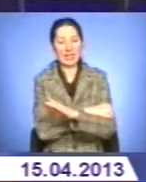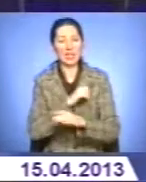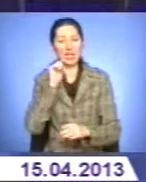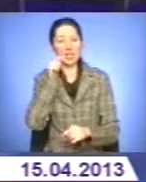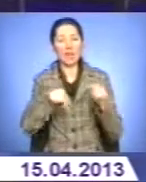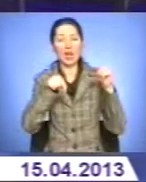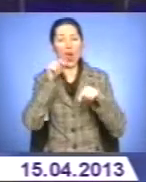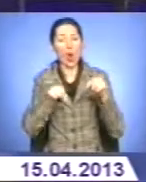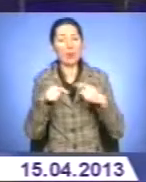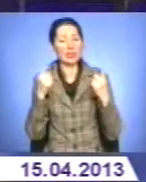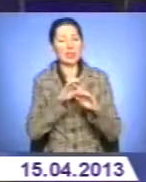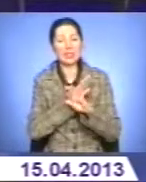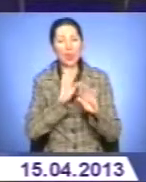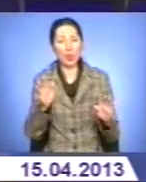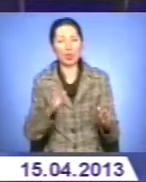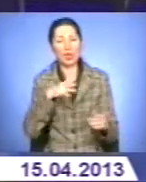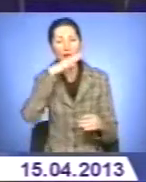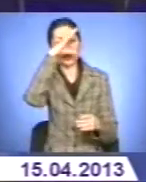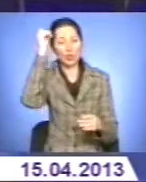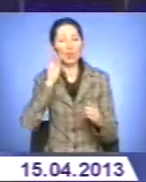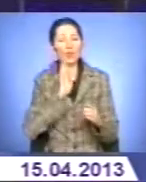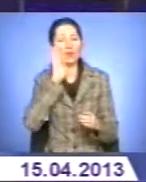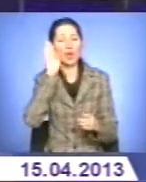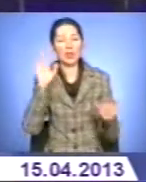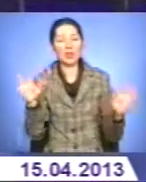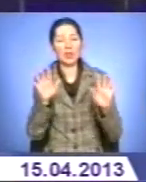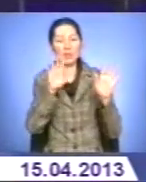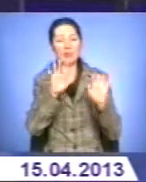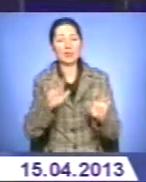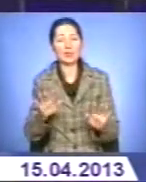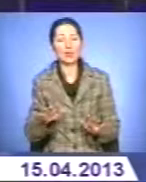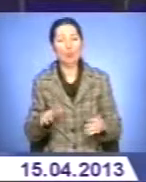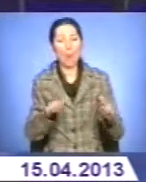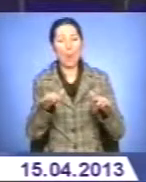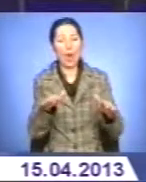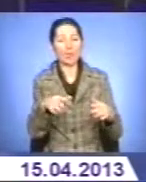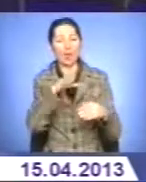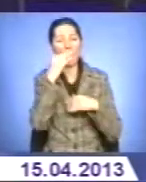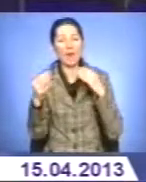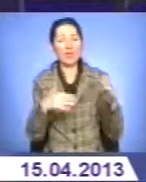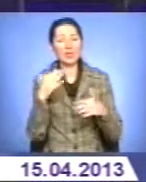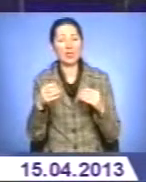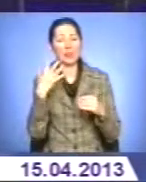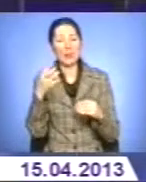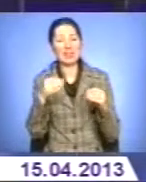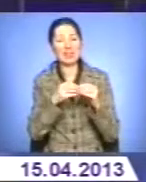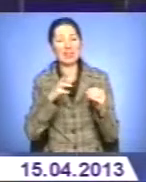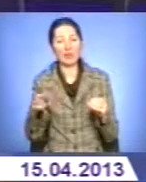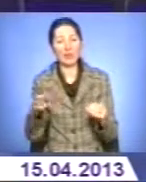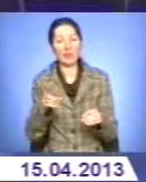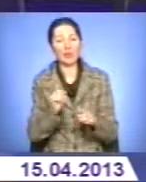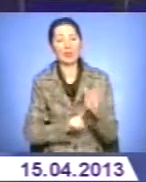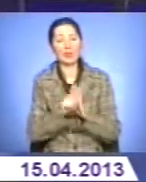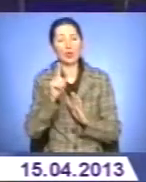не передбачається. Вночі та вранці слабкий туман. Вітер південно-східний 5-10 метрів за секунду. Температура вночі